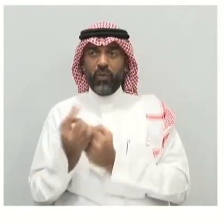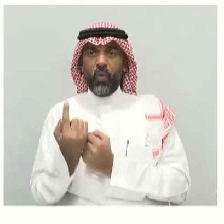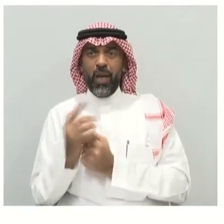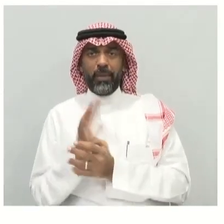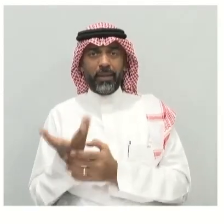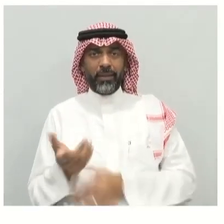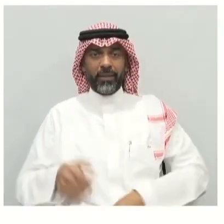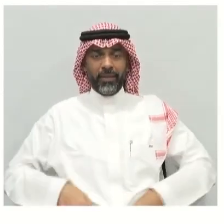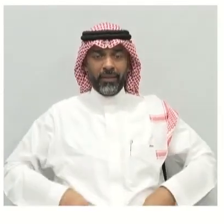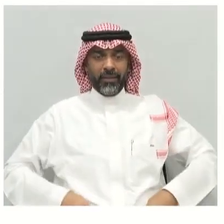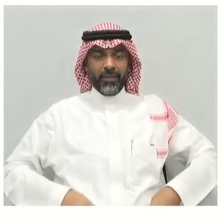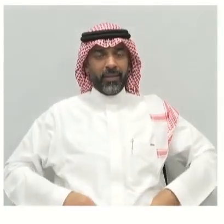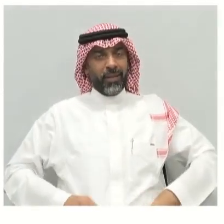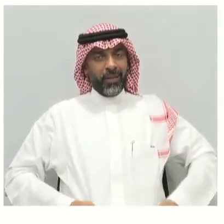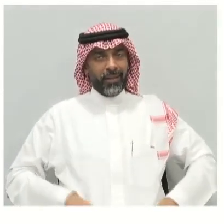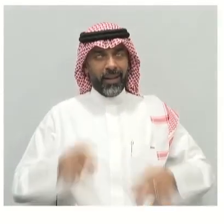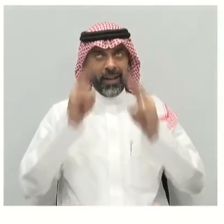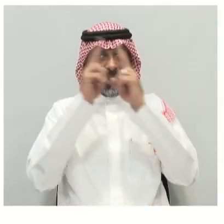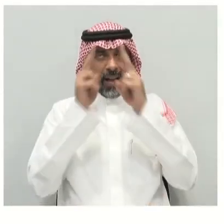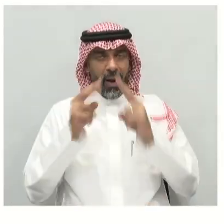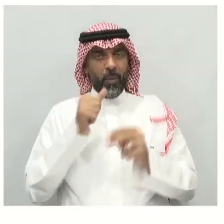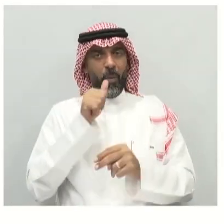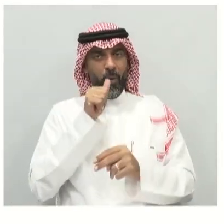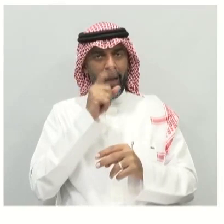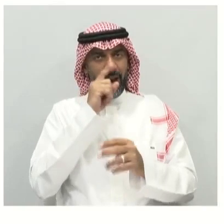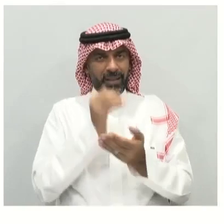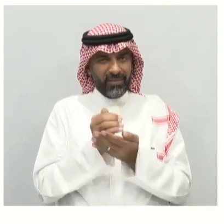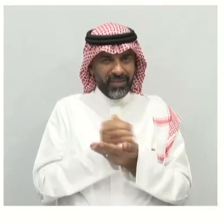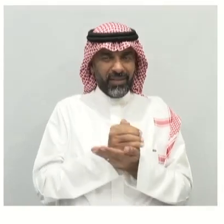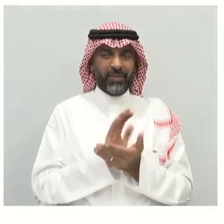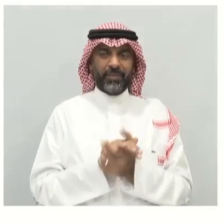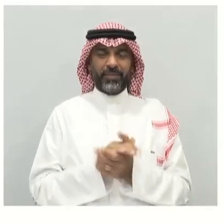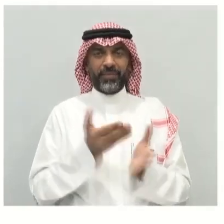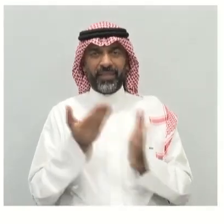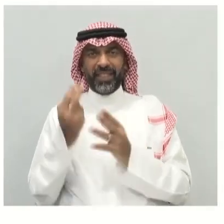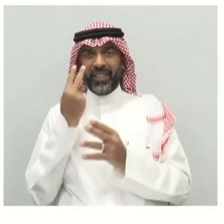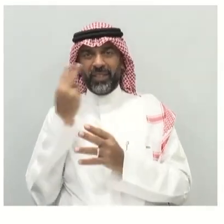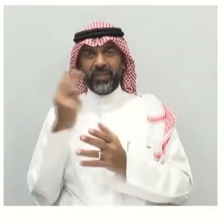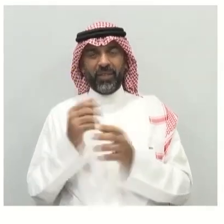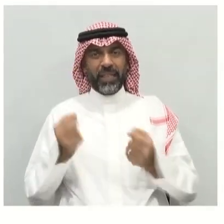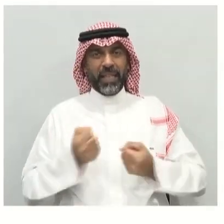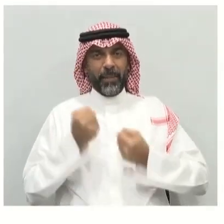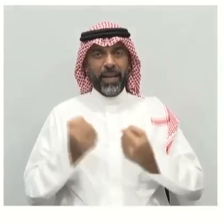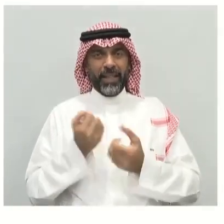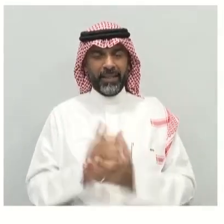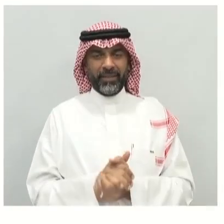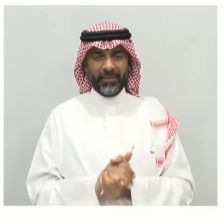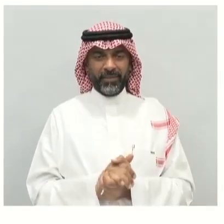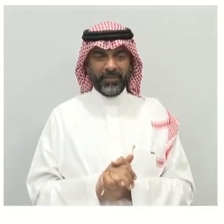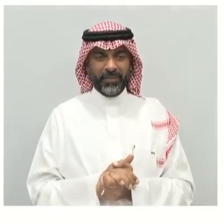ما نستخدمه الا بقدر الحاجه طيب تعالوا نشوف عندنا تمارين ناخذ احنا